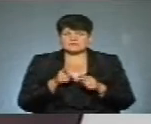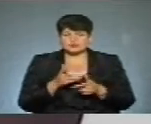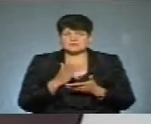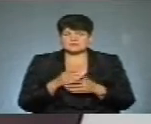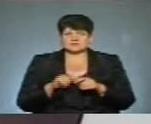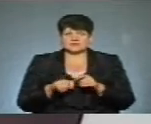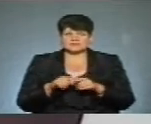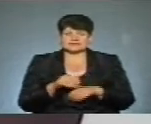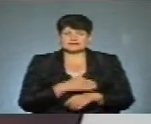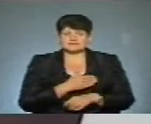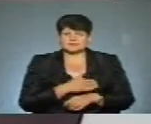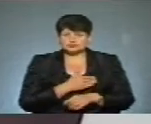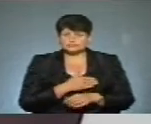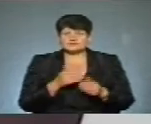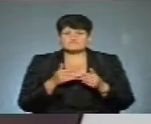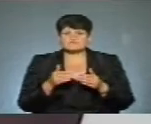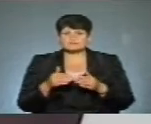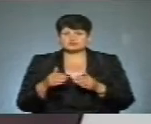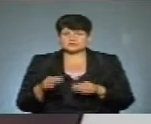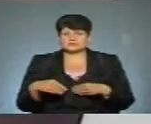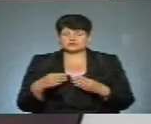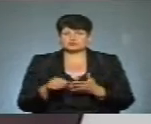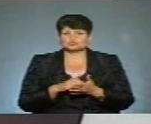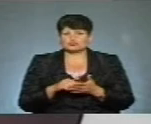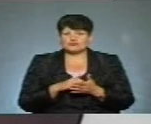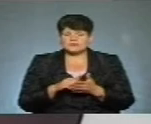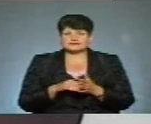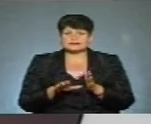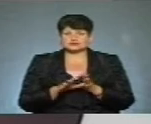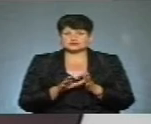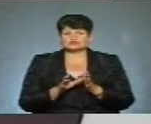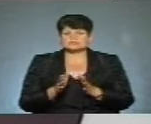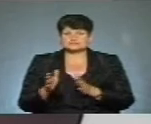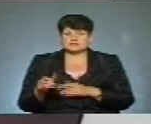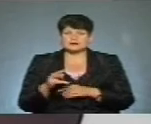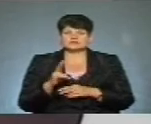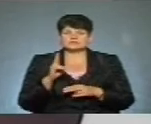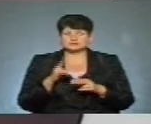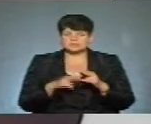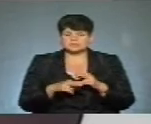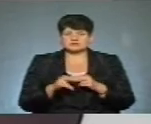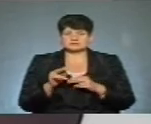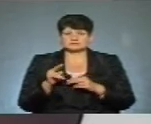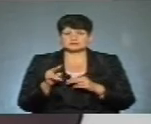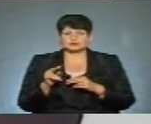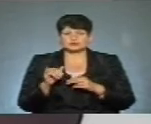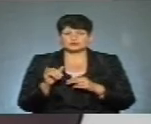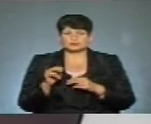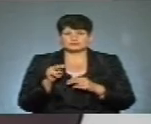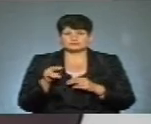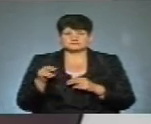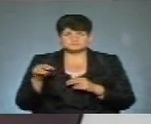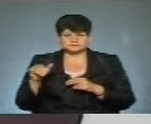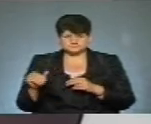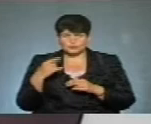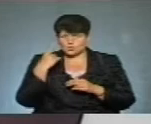вимірювати температуру. Випускники шкіл подають документи через електронну систему, а ті, хто закінчив училище, особисто, розповів